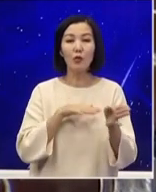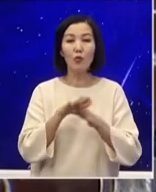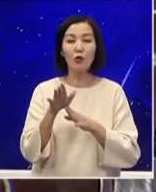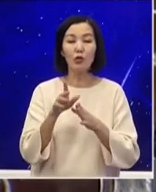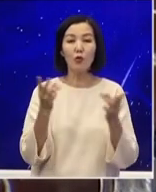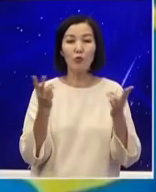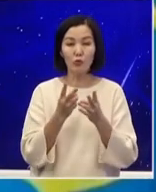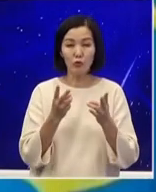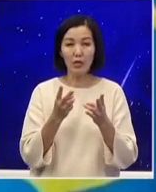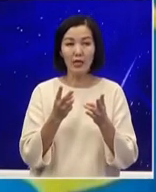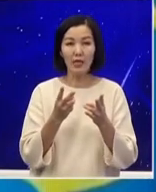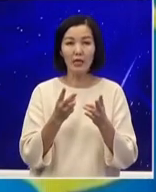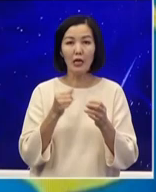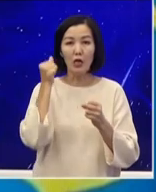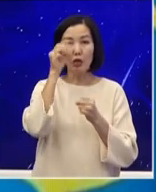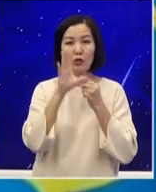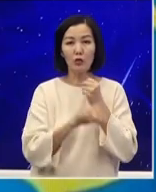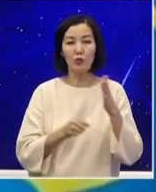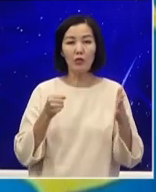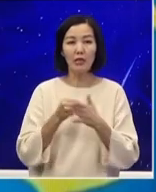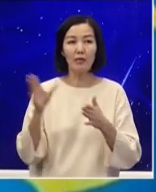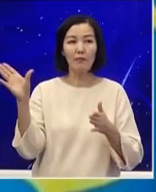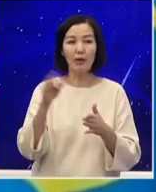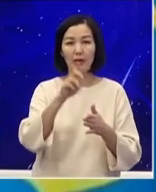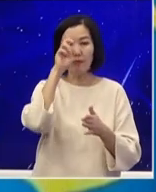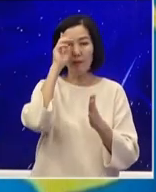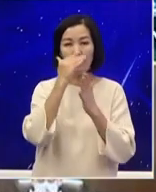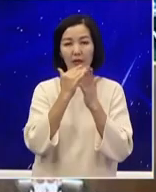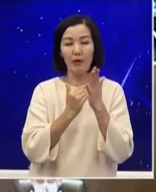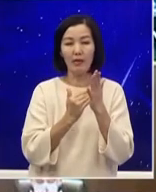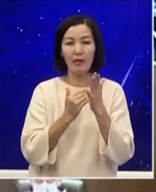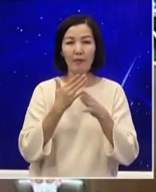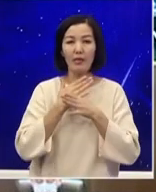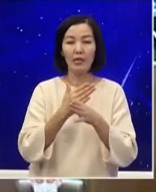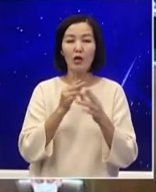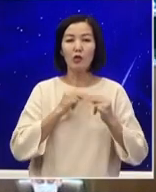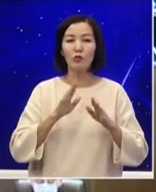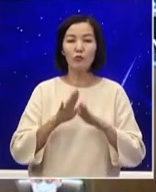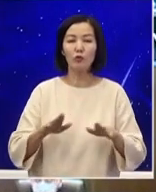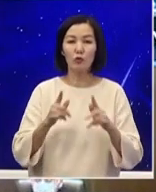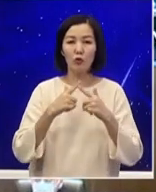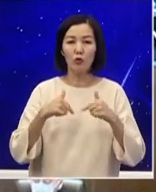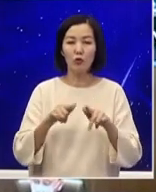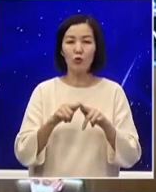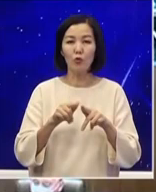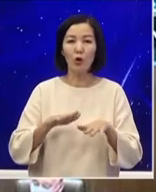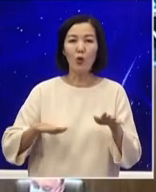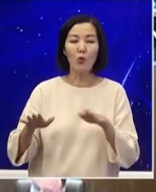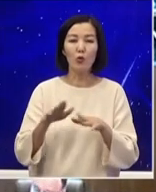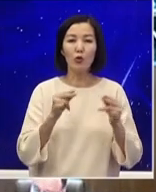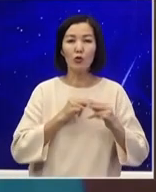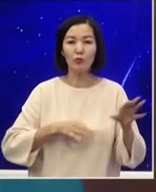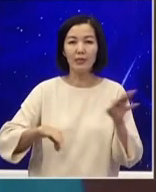экономика министрлігіне жыл соңына дейін барлық мемлекеттік бағдарламалар негізінде жұмыс орындарын құру бойынша өңірлік карта